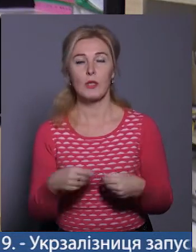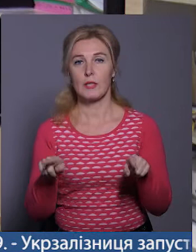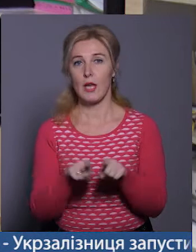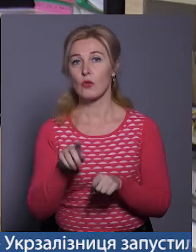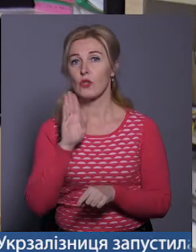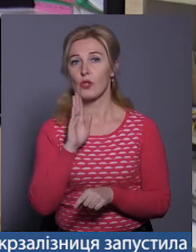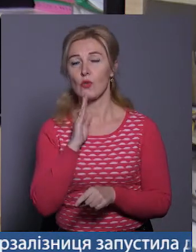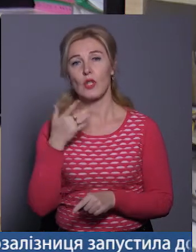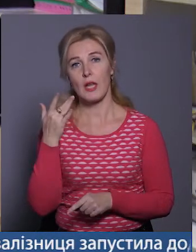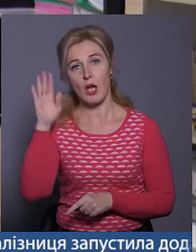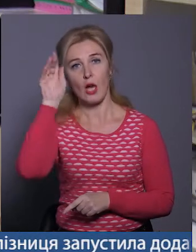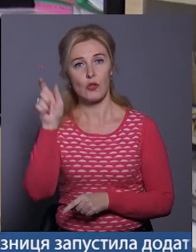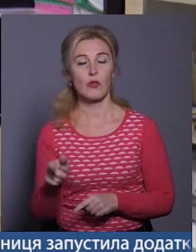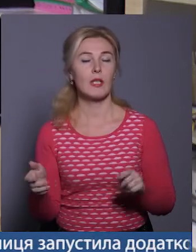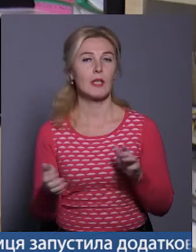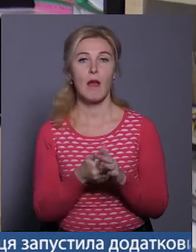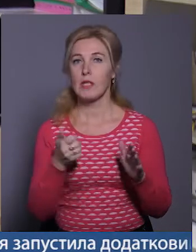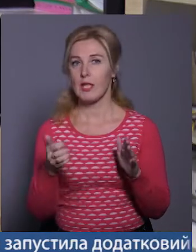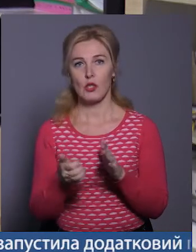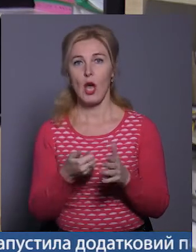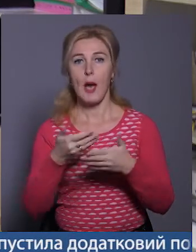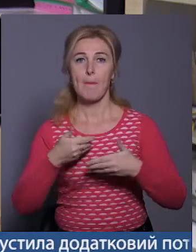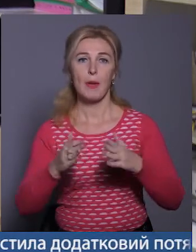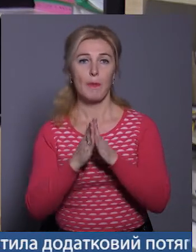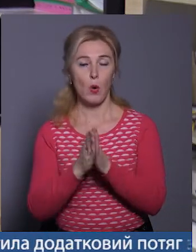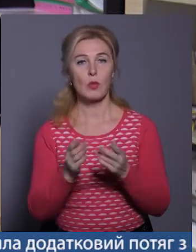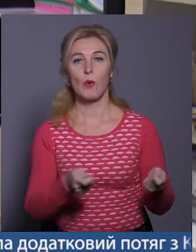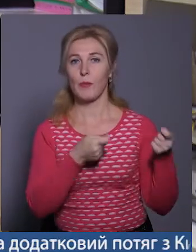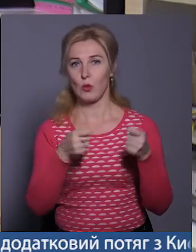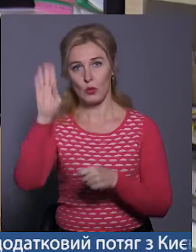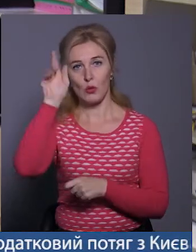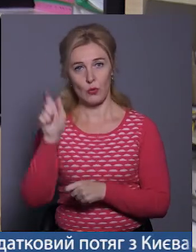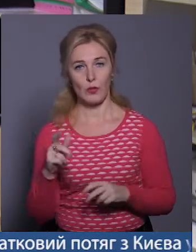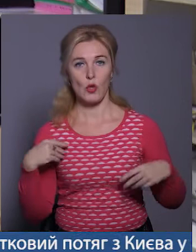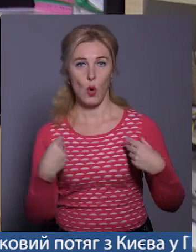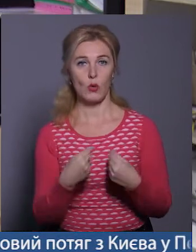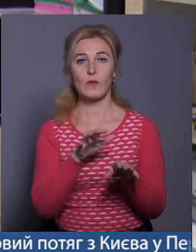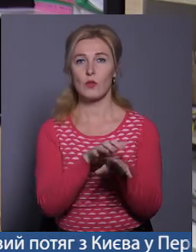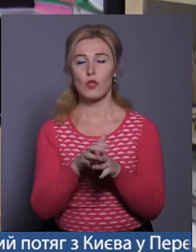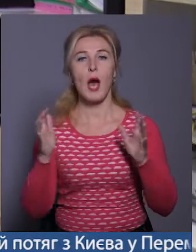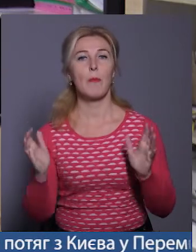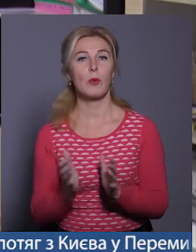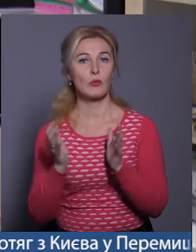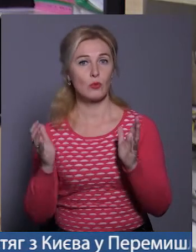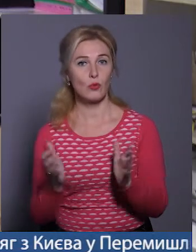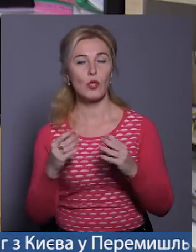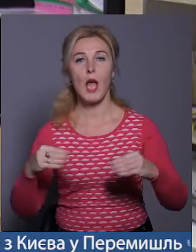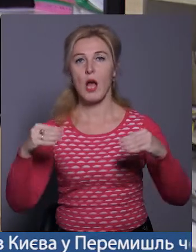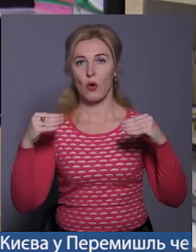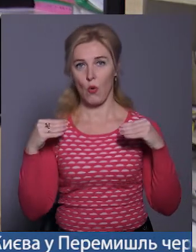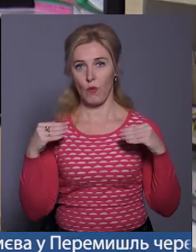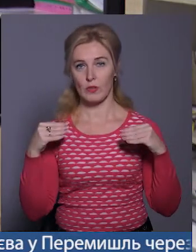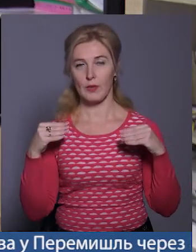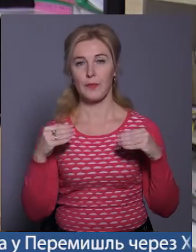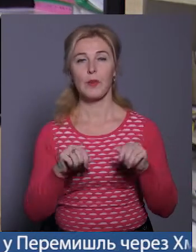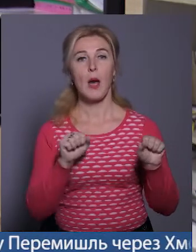жіночі ще легше, то чоловічого дуже не вистачає. Ми просимо приносити чоловічий одяг, взуття, подушки, ковдри, ті самі